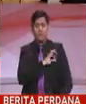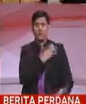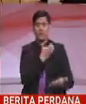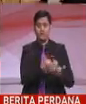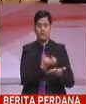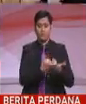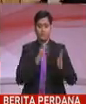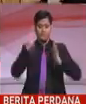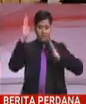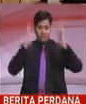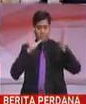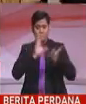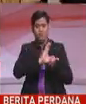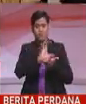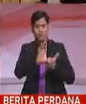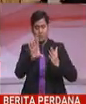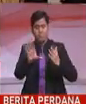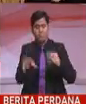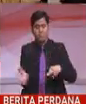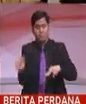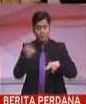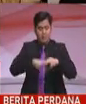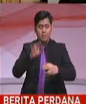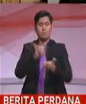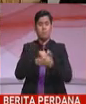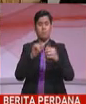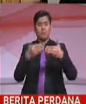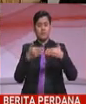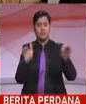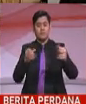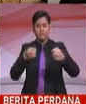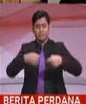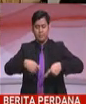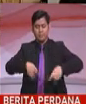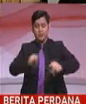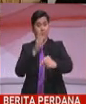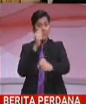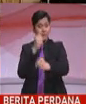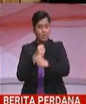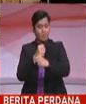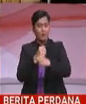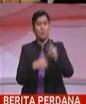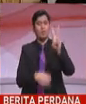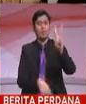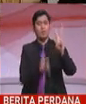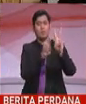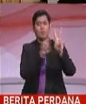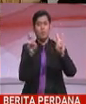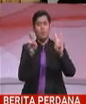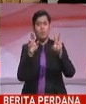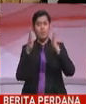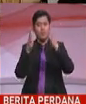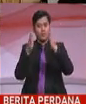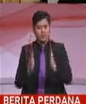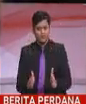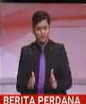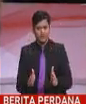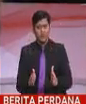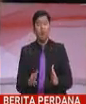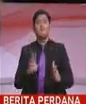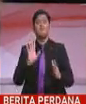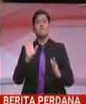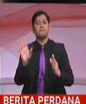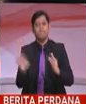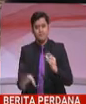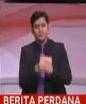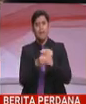pelaburan tambahan itu juga akan membuka peluang pekerjaan kepada lebih 2,000 penduduk tempatan. Penambahan